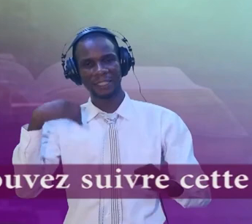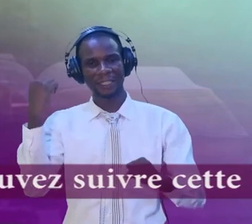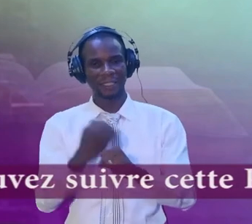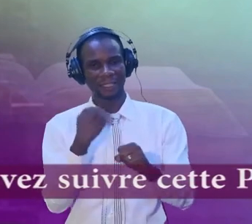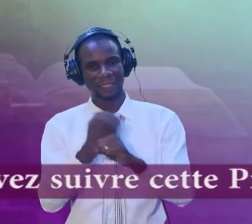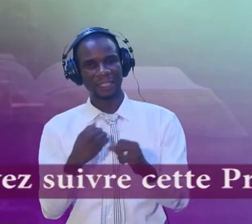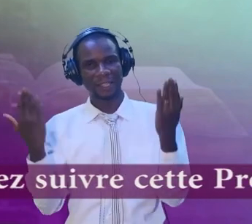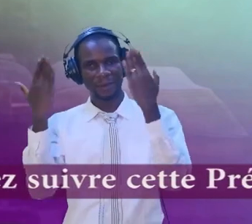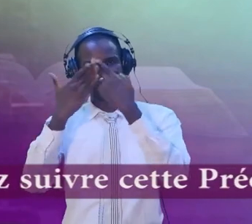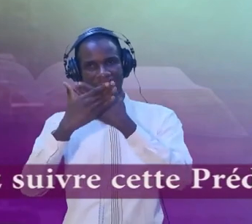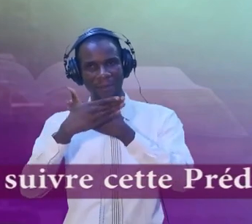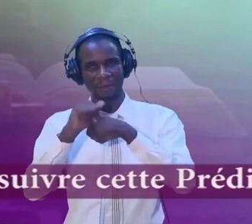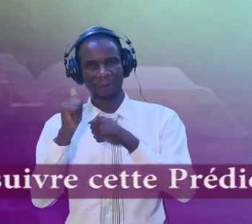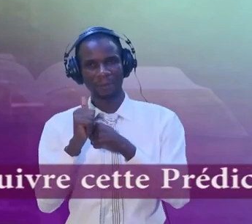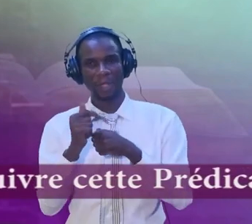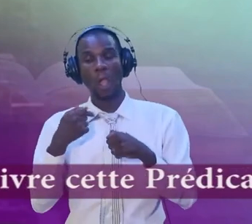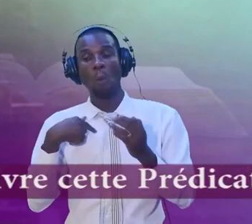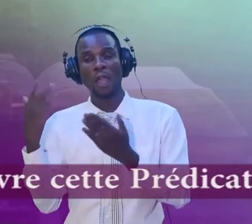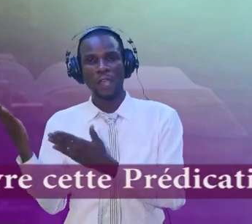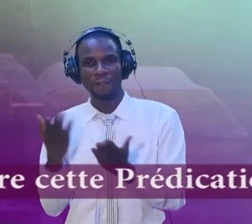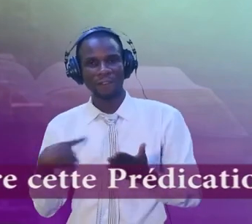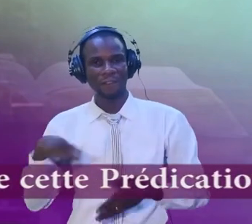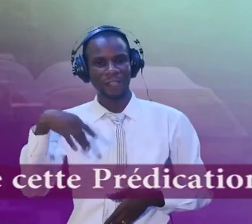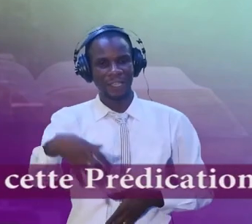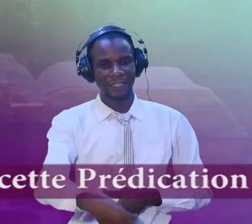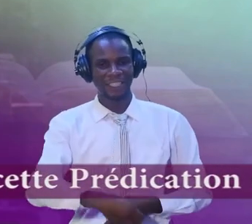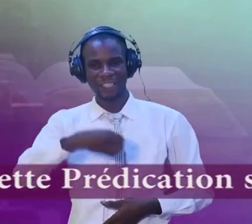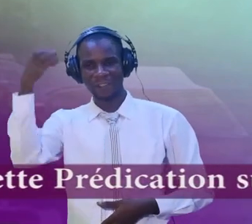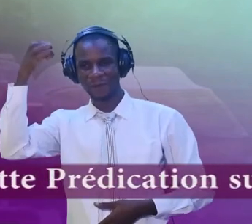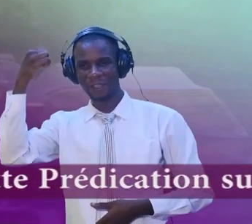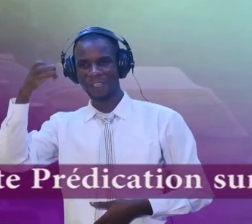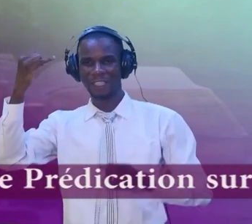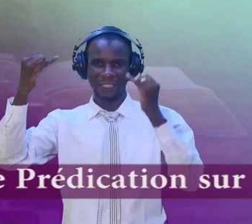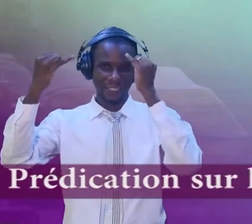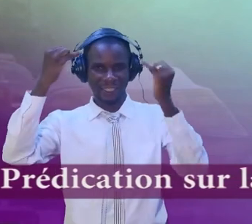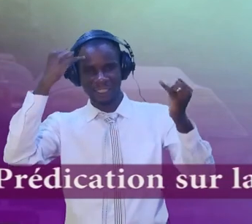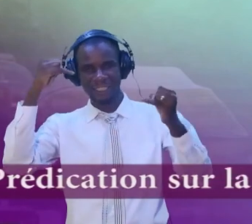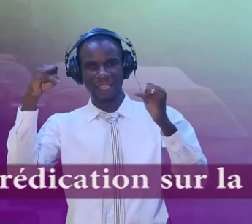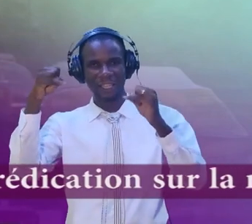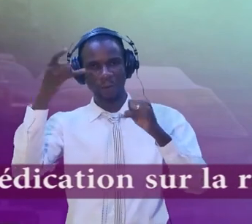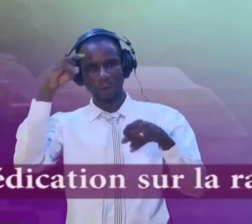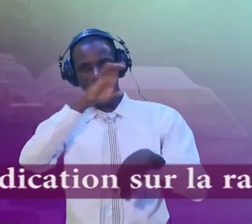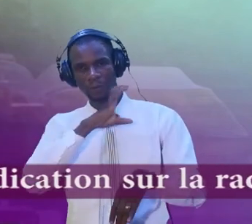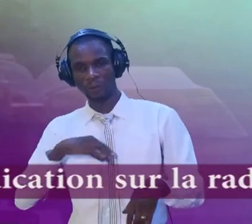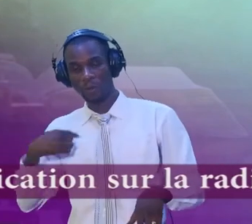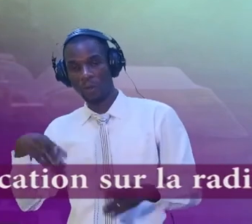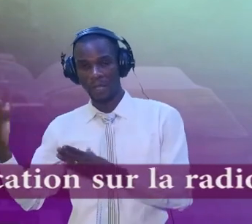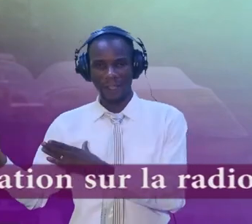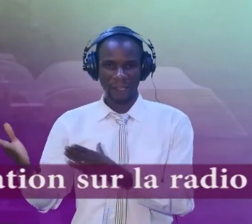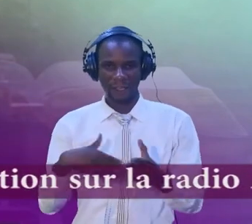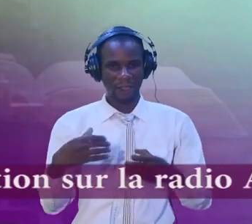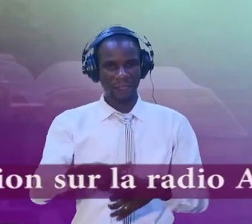nawaalika muweze kupata ushindi dhidi ya nguvu za giza. Nawaalika muweze